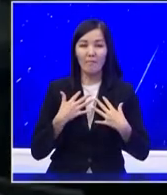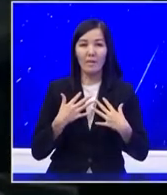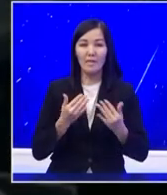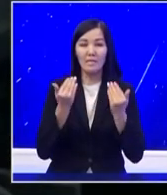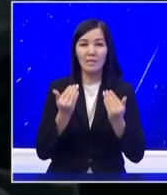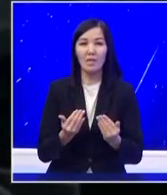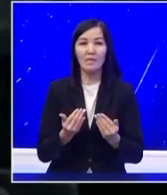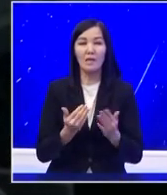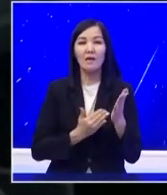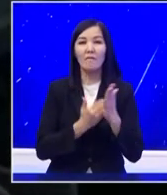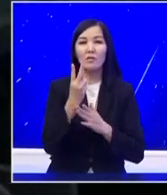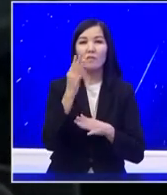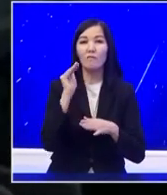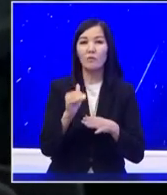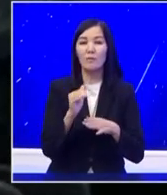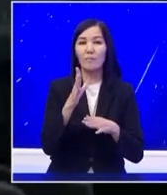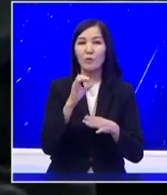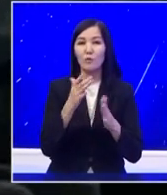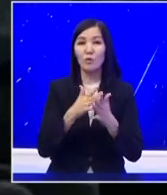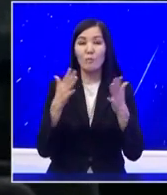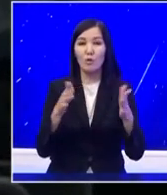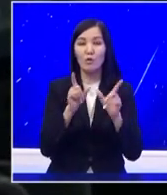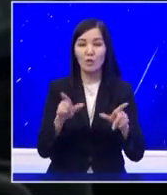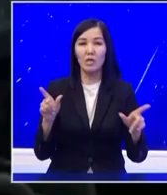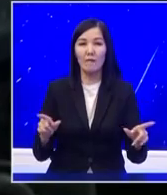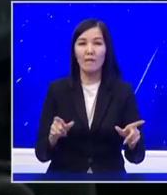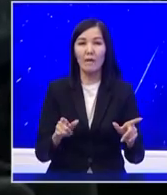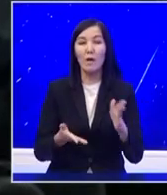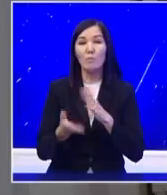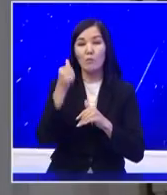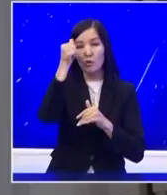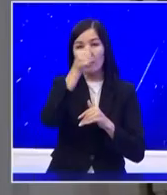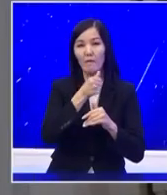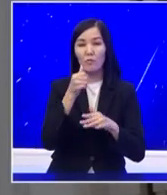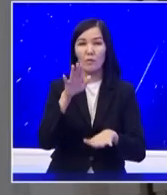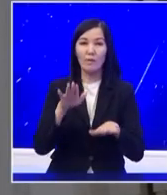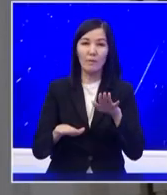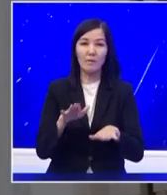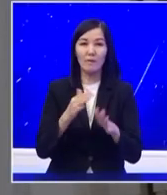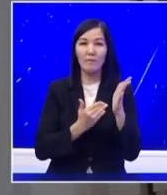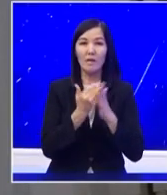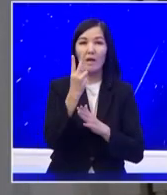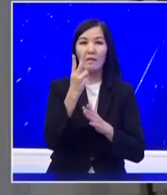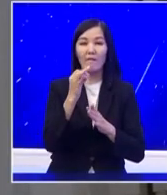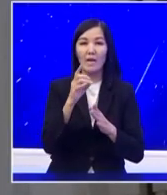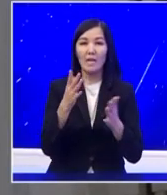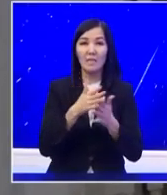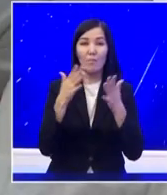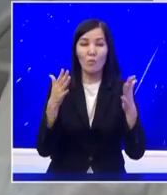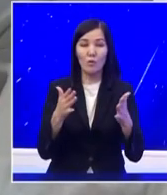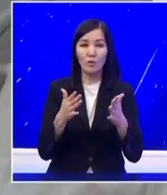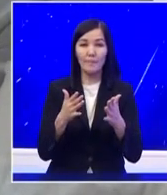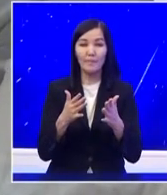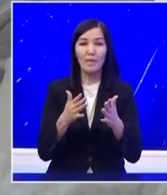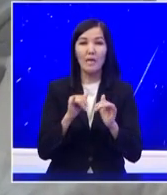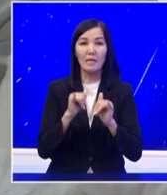настоящее время свыше 2500. По сравнению с аналогичным периодом прошлого года, показатель вырос 2,5 раза. В связи с